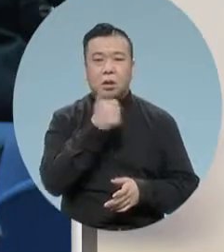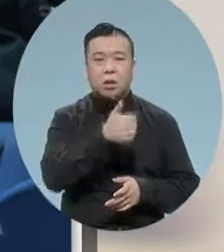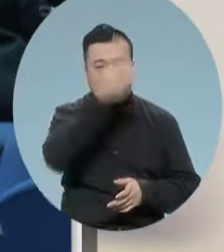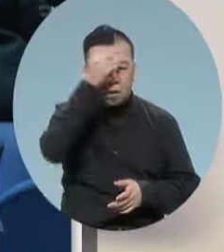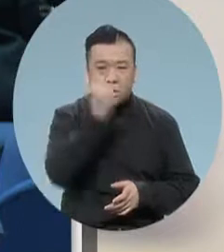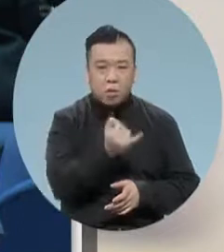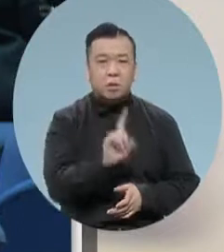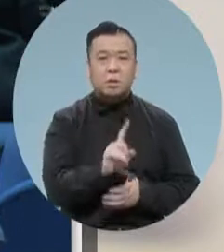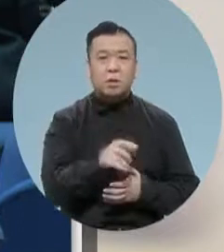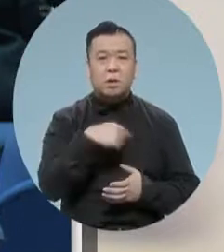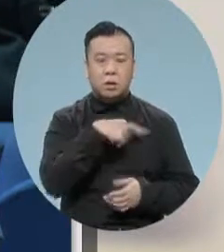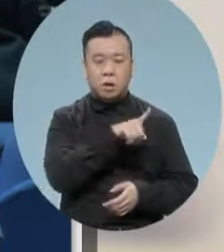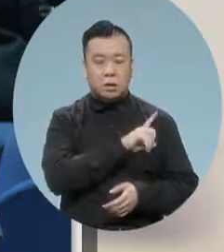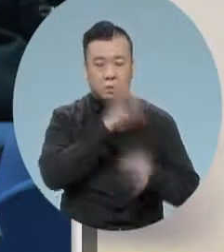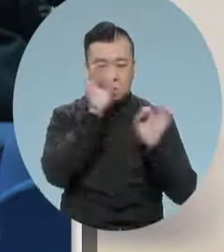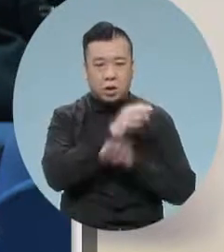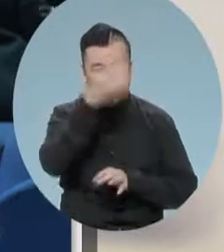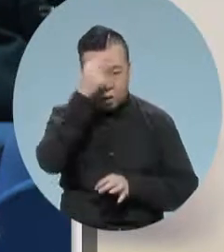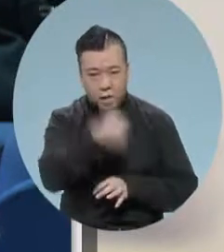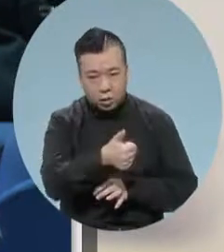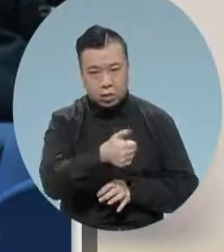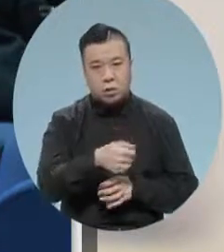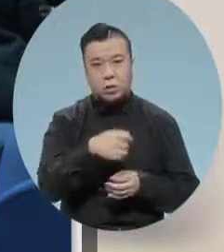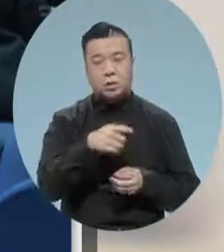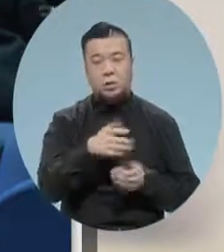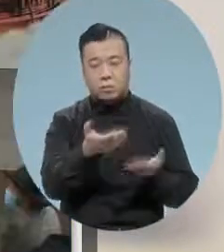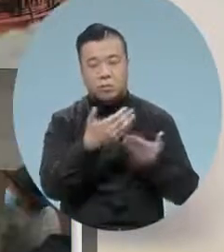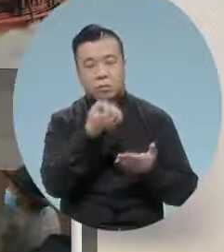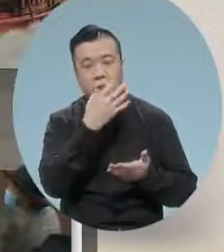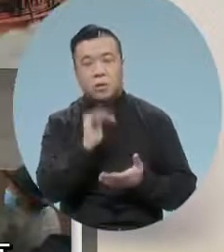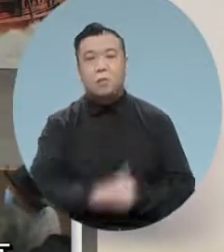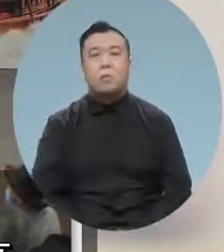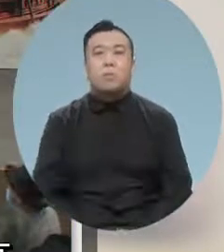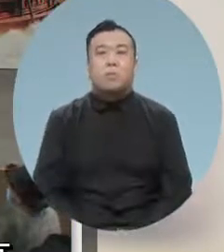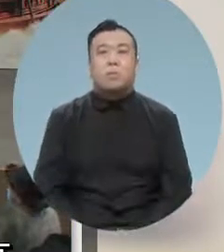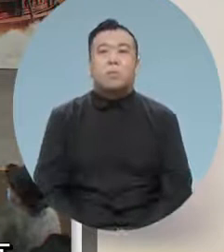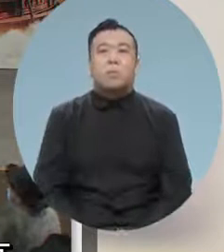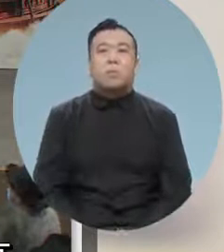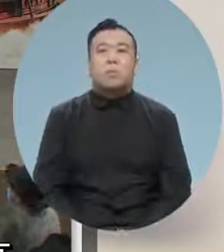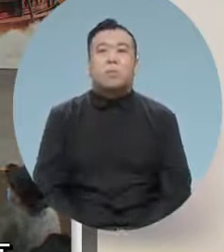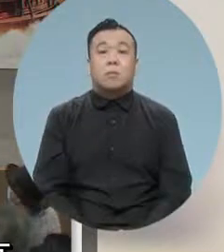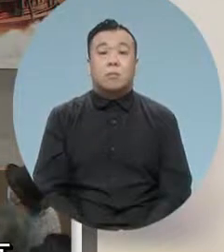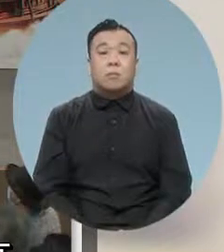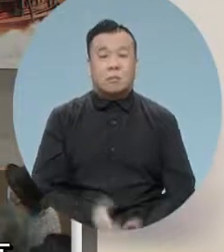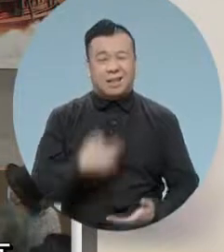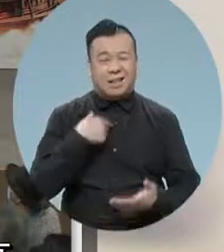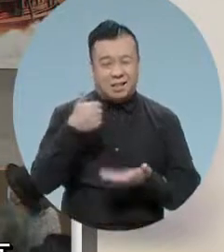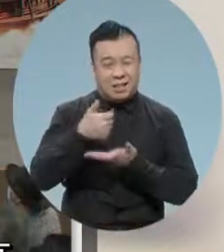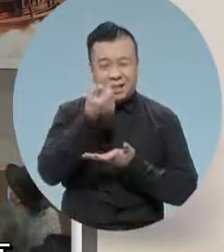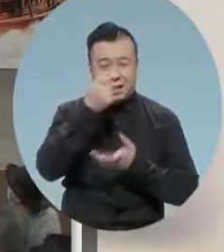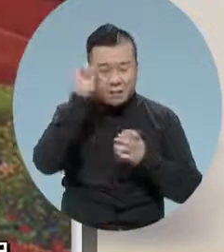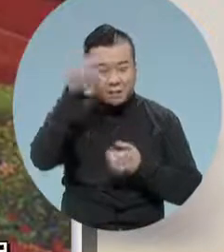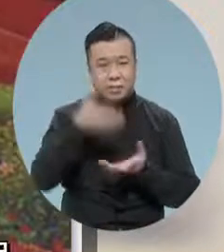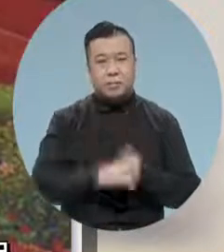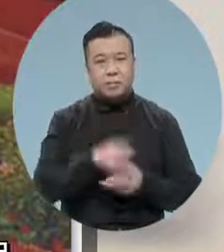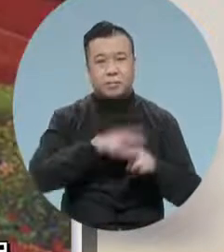錯了，他以為是學對了，一路做下去，麻煩許先生。 係咁就請教唔敢啦，少少意見嘅分